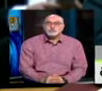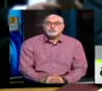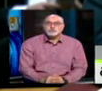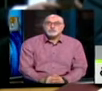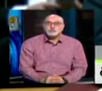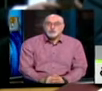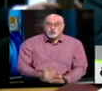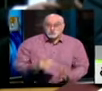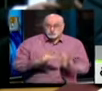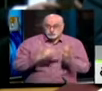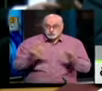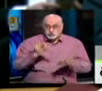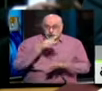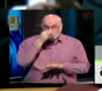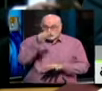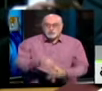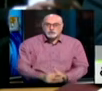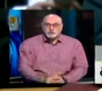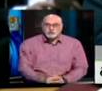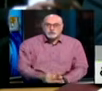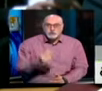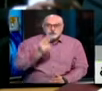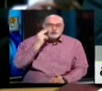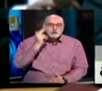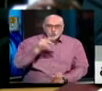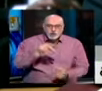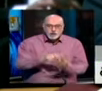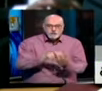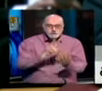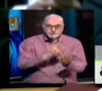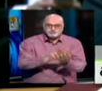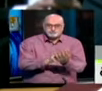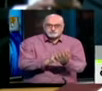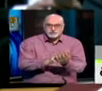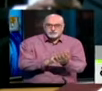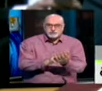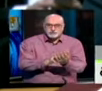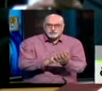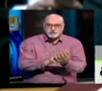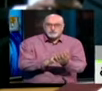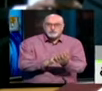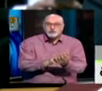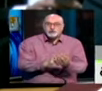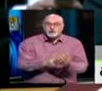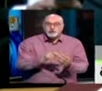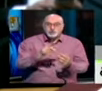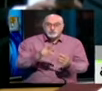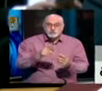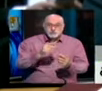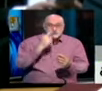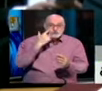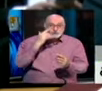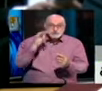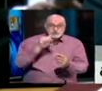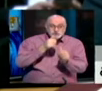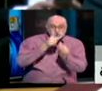سيكتب التاريخ كل من يقف وراء جرائم الإبادة